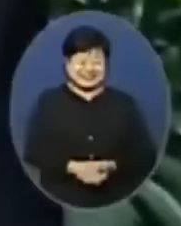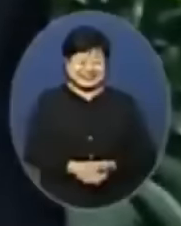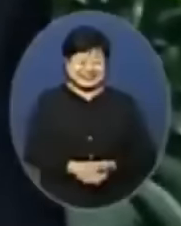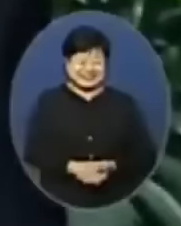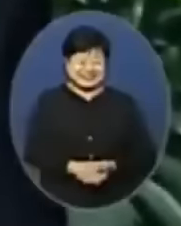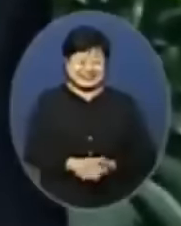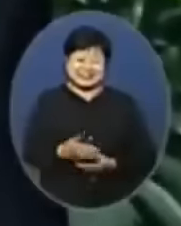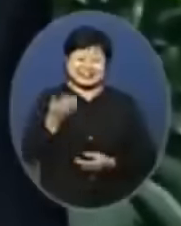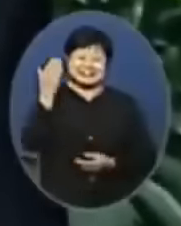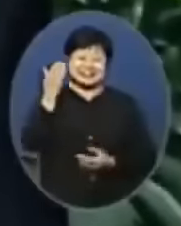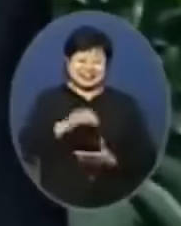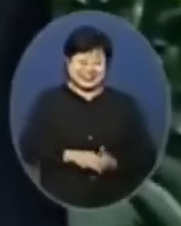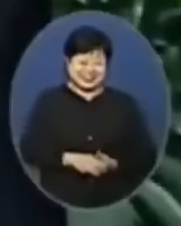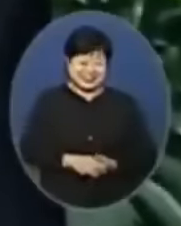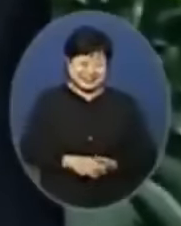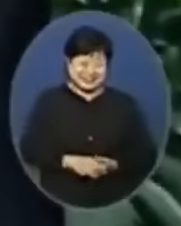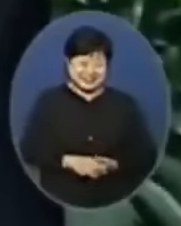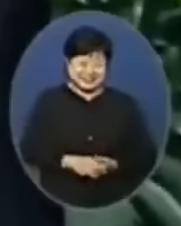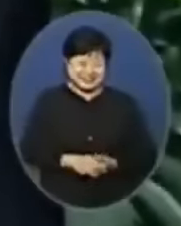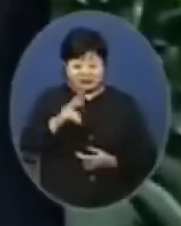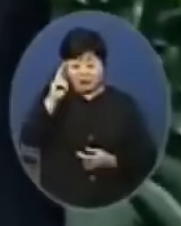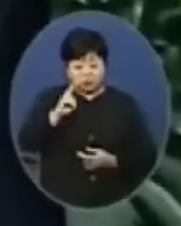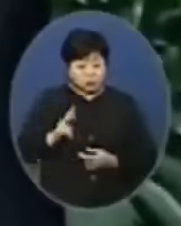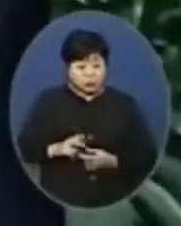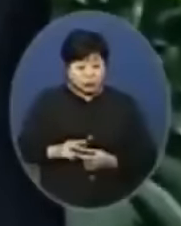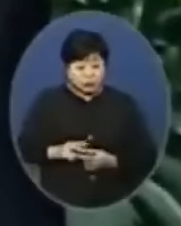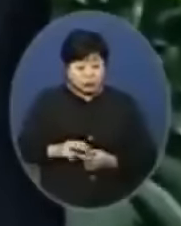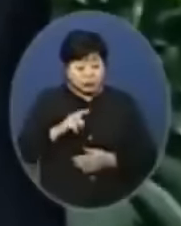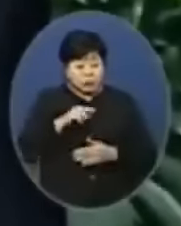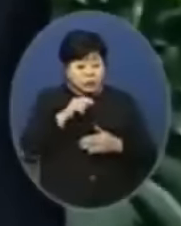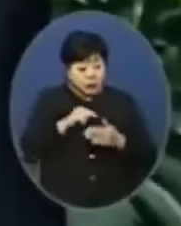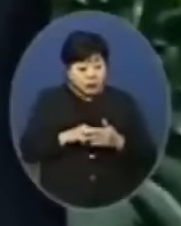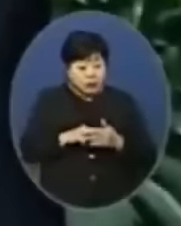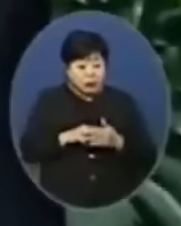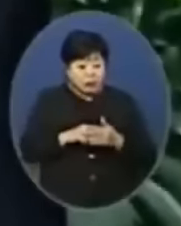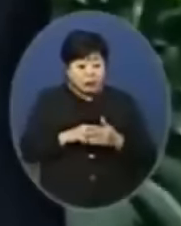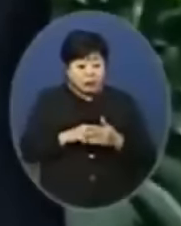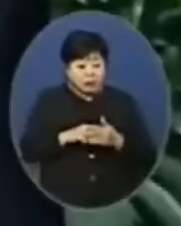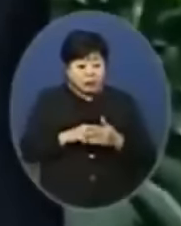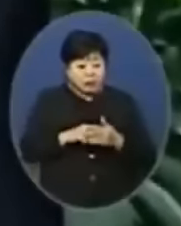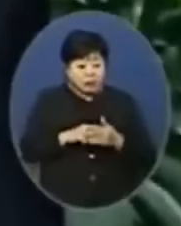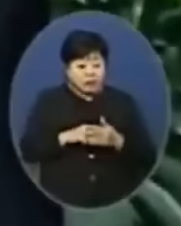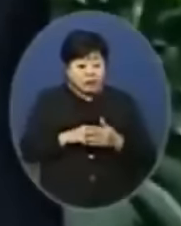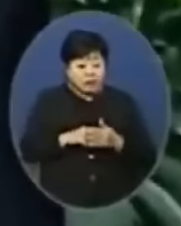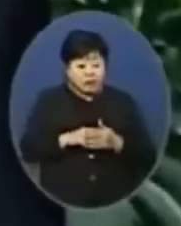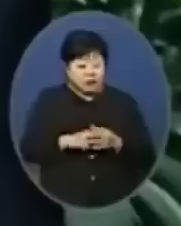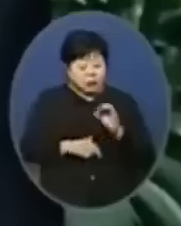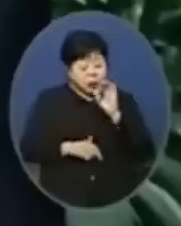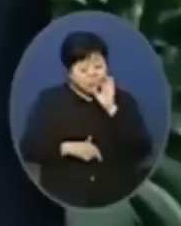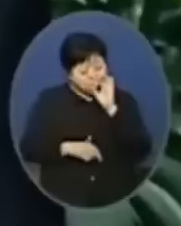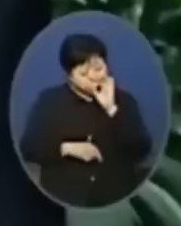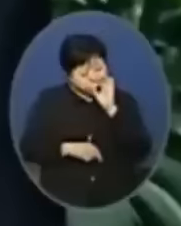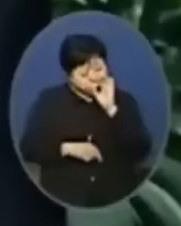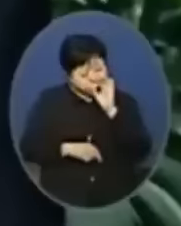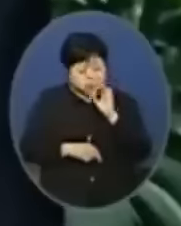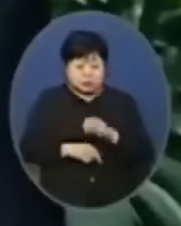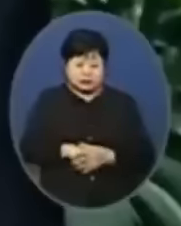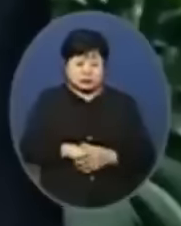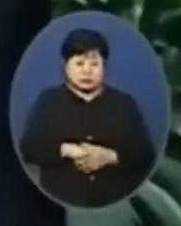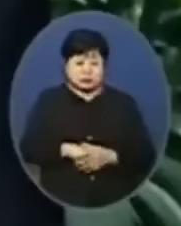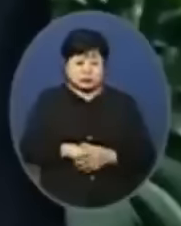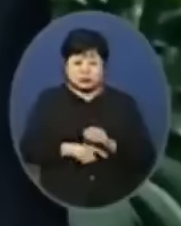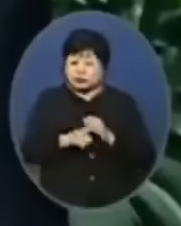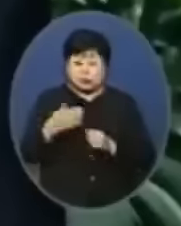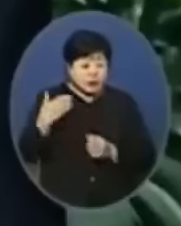며칠 전에 제가 그랬어요. 갑자기 마음속에 펑하니 구멍이 뚫린 것 같아요. 왜